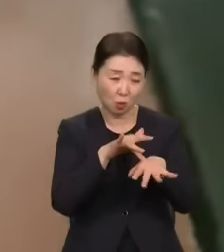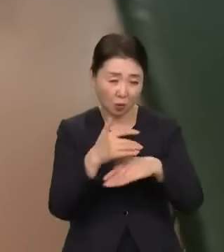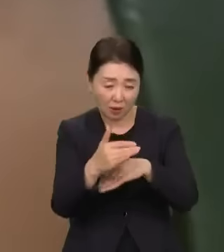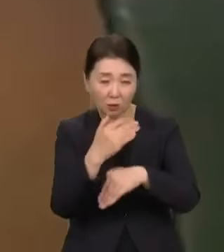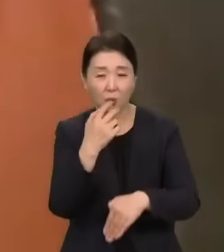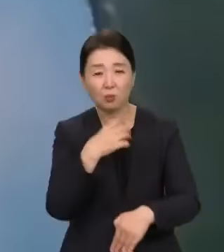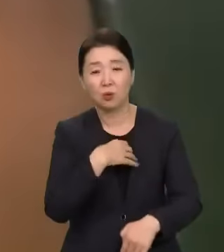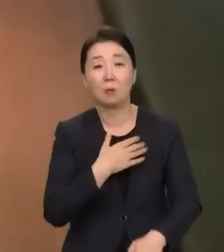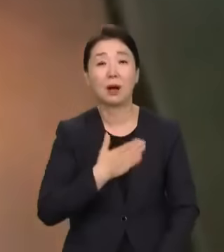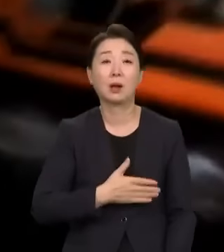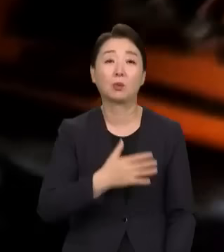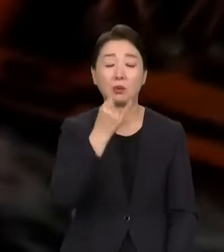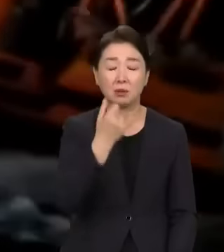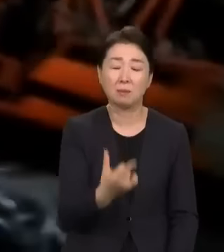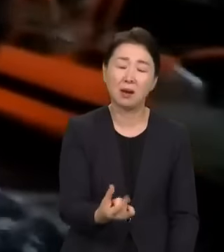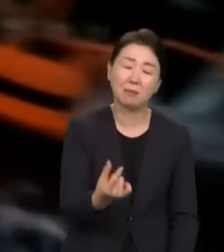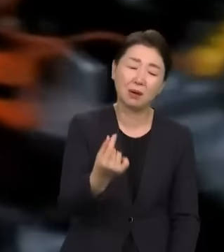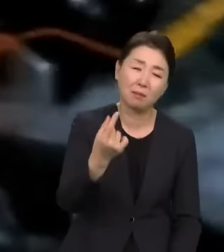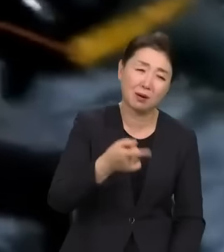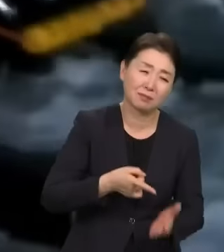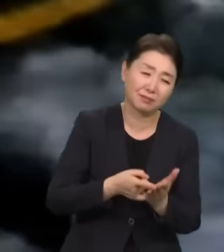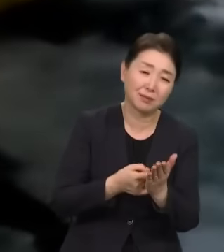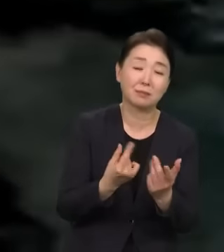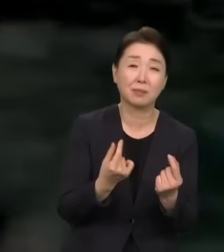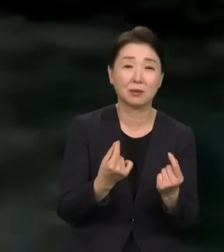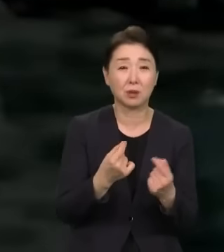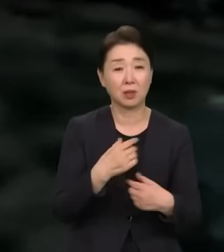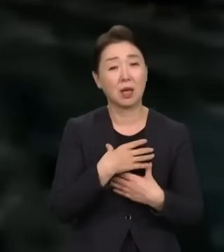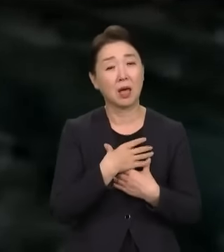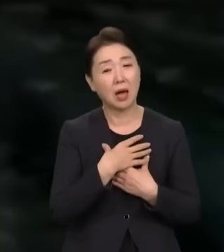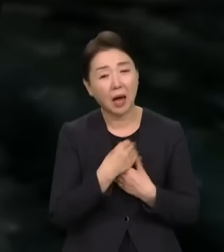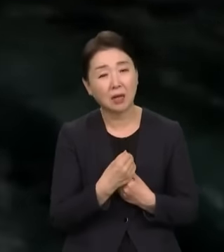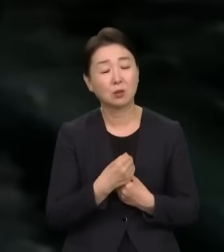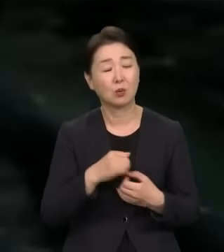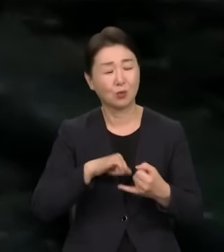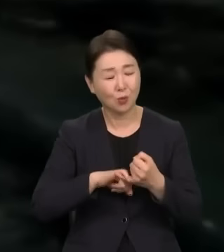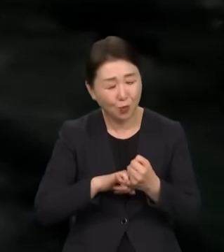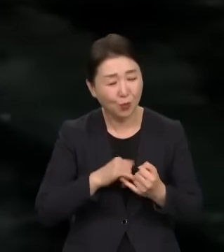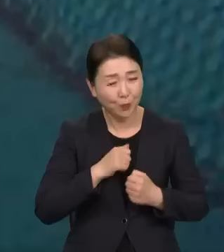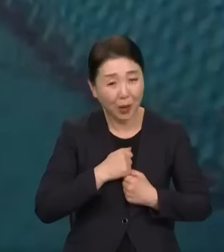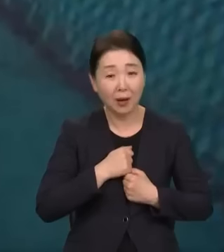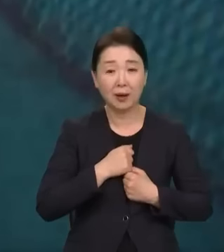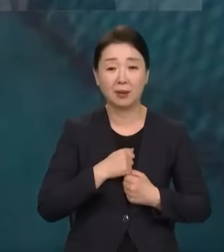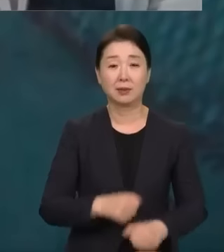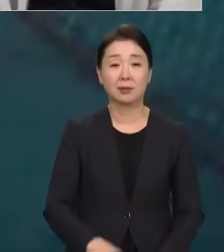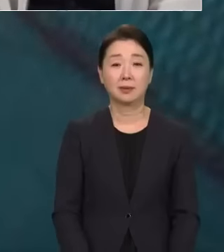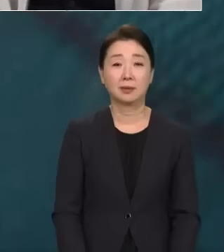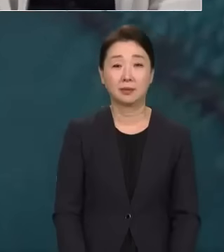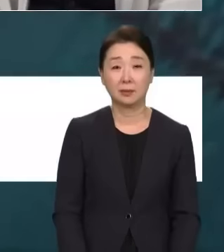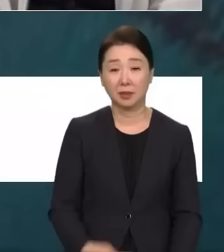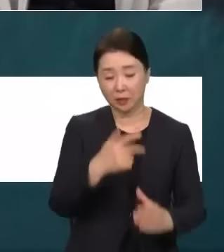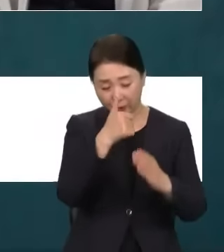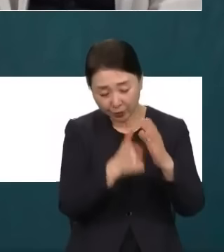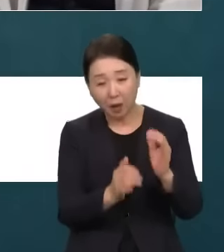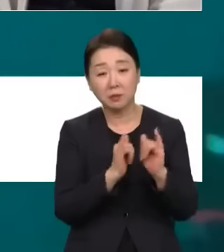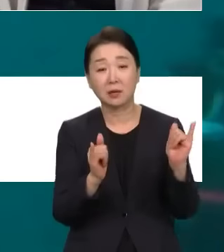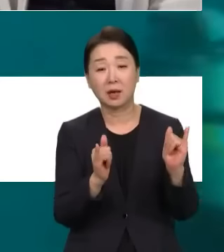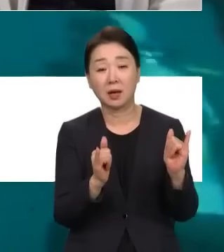잘 알기에 속도를 내달라고 주문하면서도 안전에 유의하라는 당부도 빠뜨릴 수 없습니다. 잠수사분들도